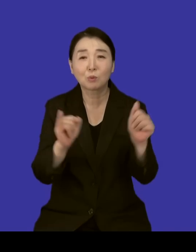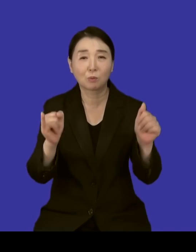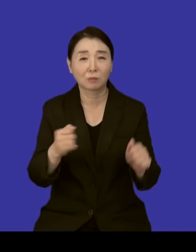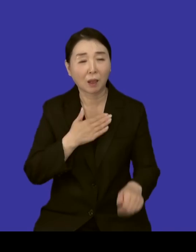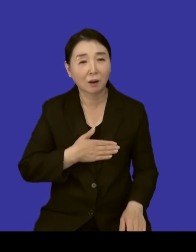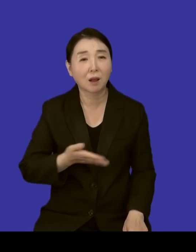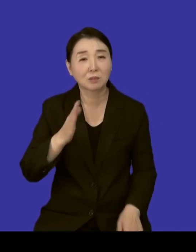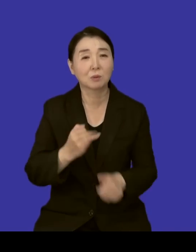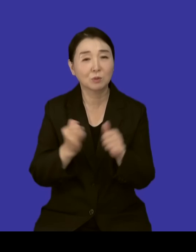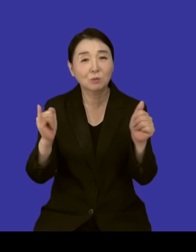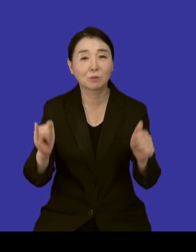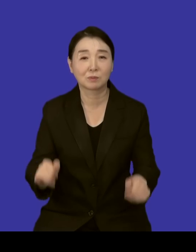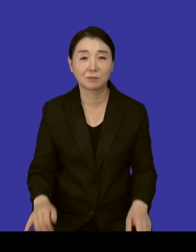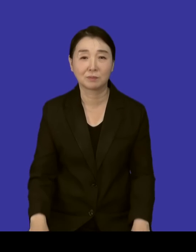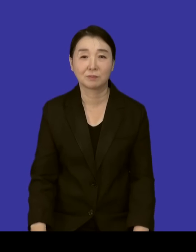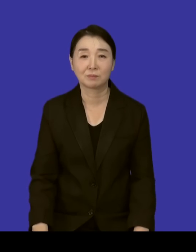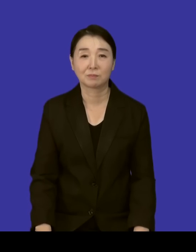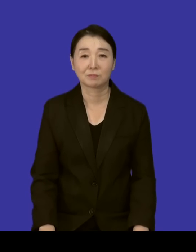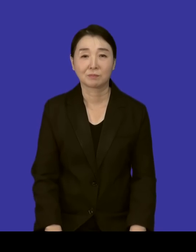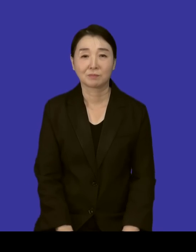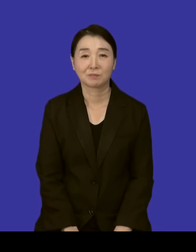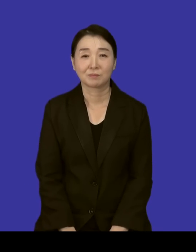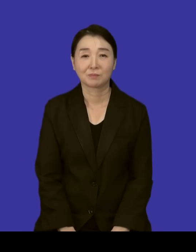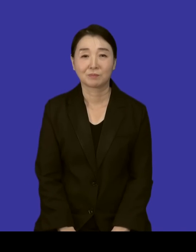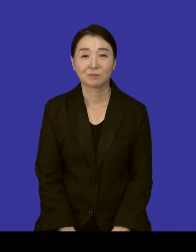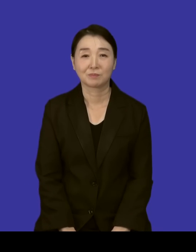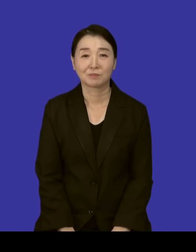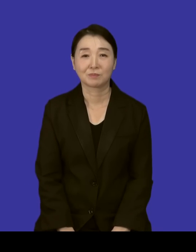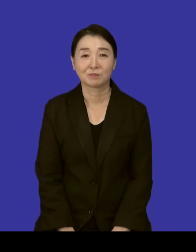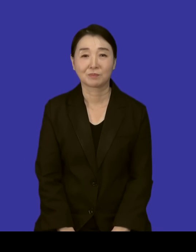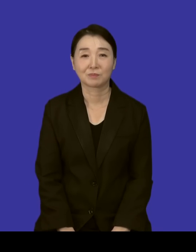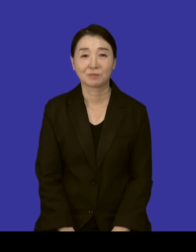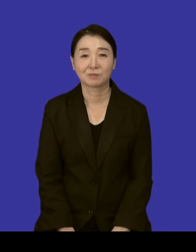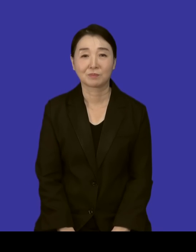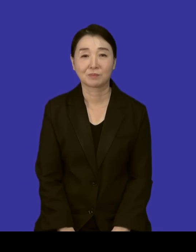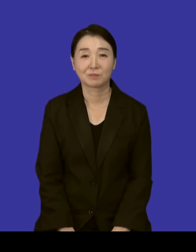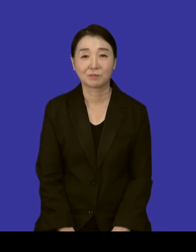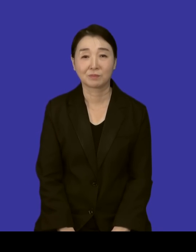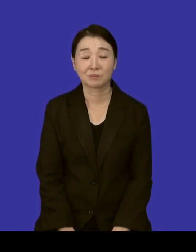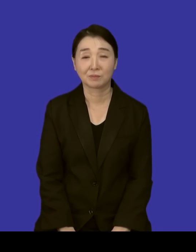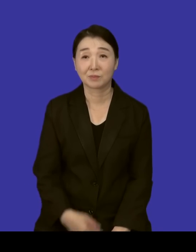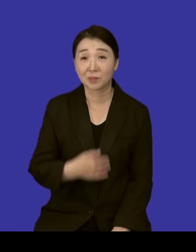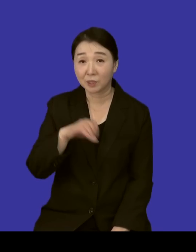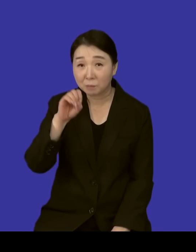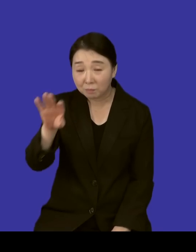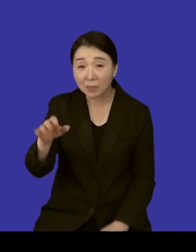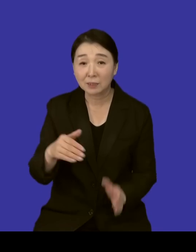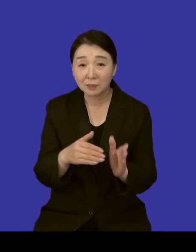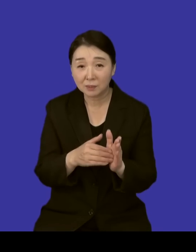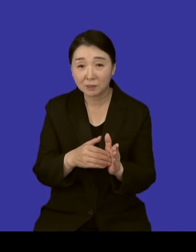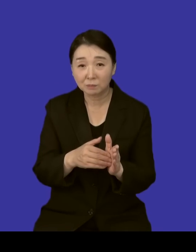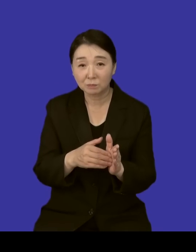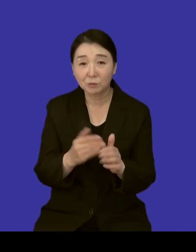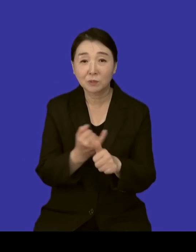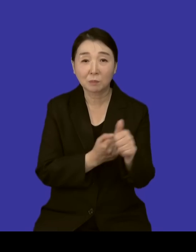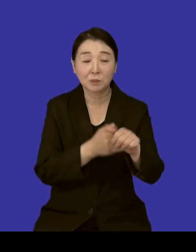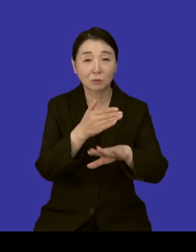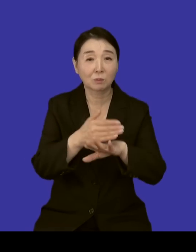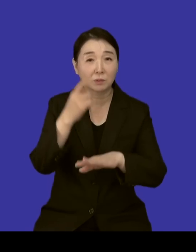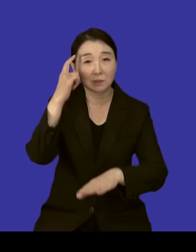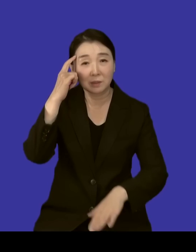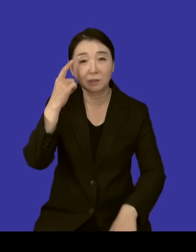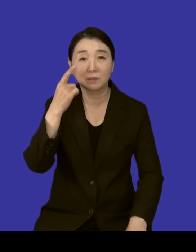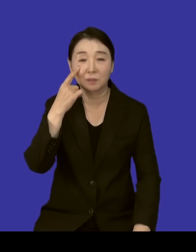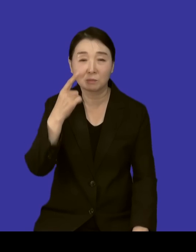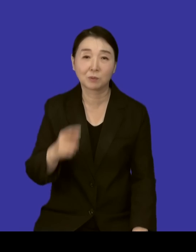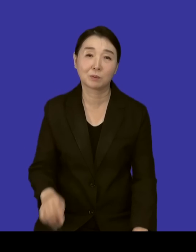네. 오죽하면 하겠어요. 그러니까 예. 그거를 내가 얘기를 해주니까 네네네. 다들 남편한테 고맙게